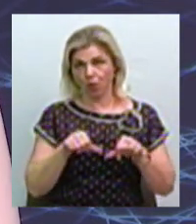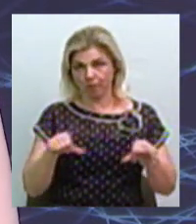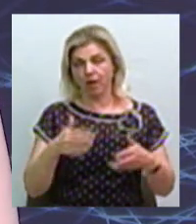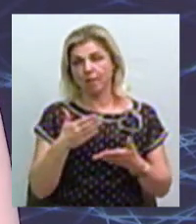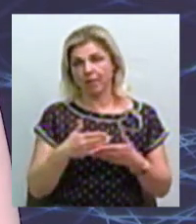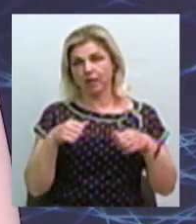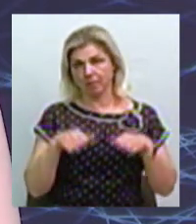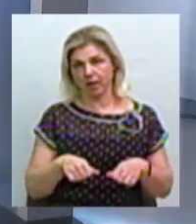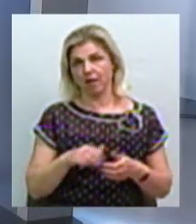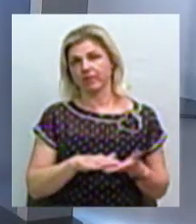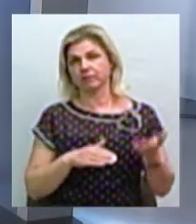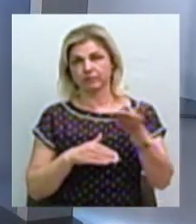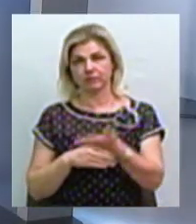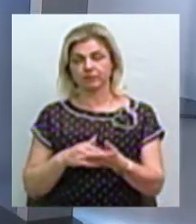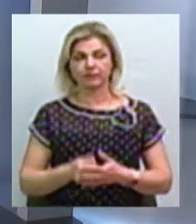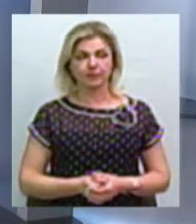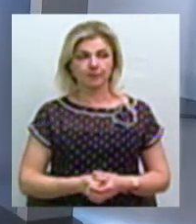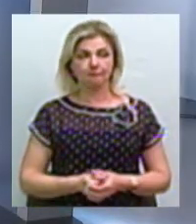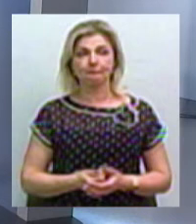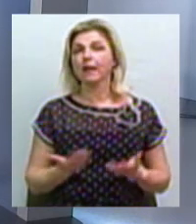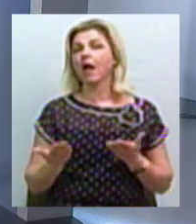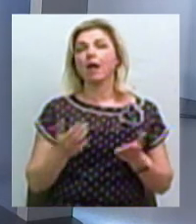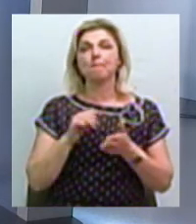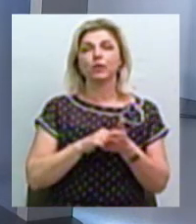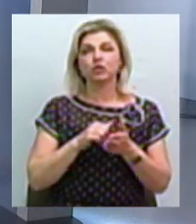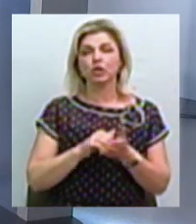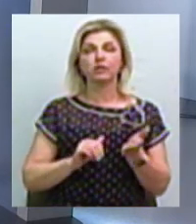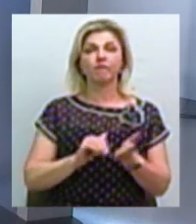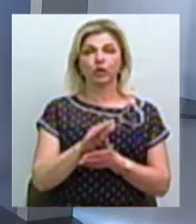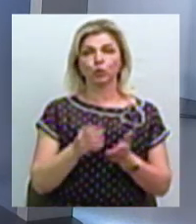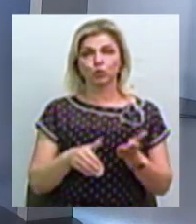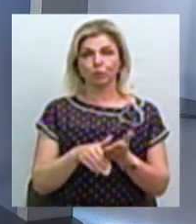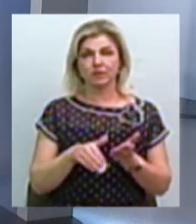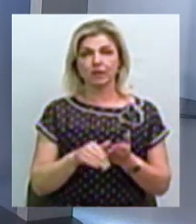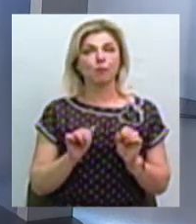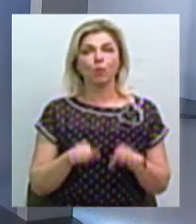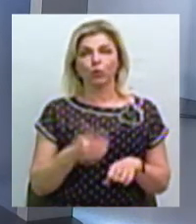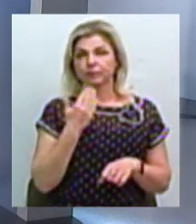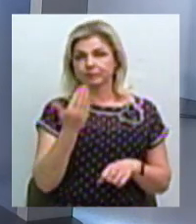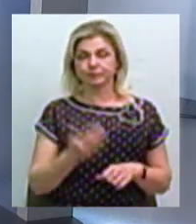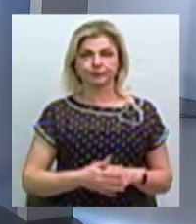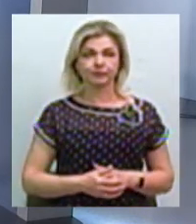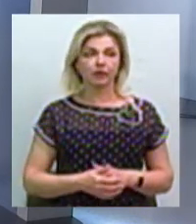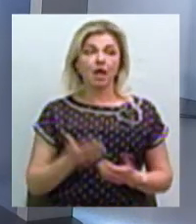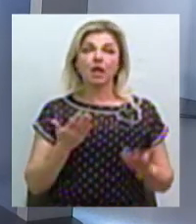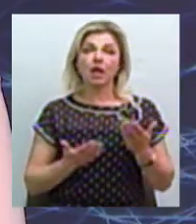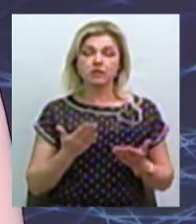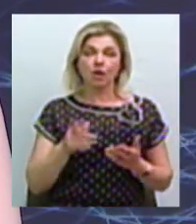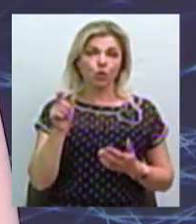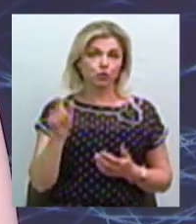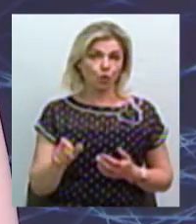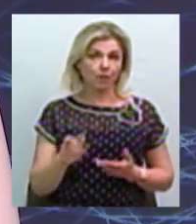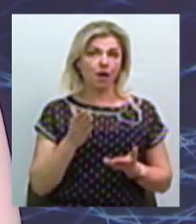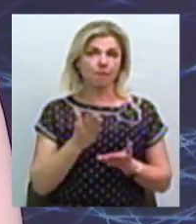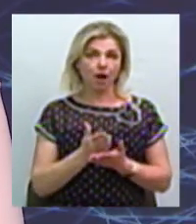звернутися. А з яких причин можуть відмовити в субсидії? Відмовити в призначенні субсидії можуть, якщо особа